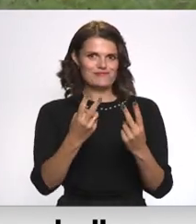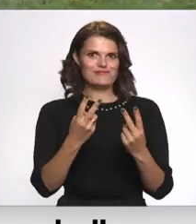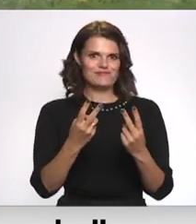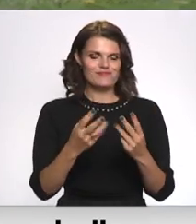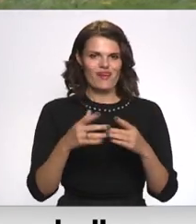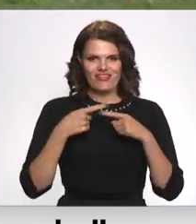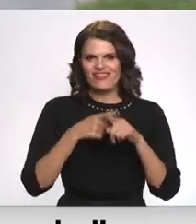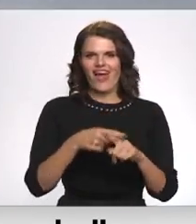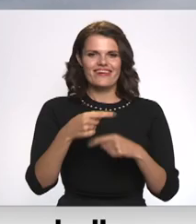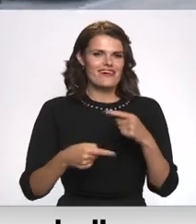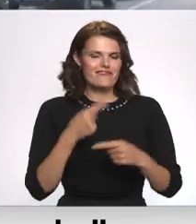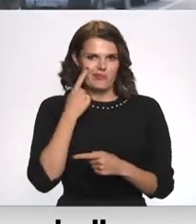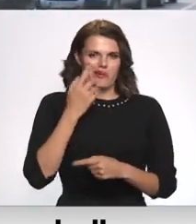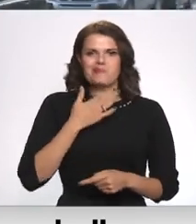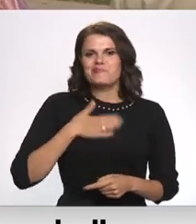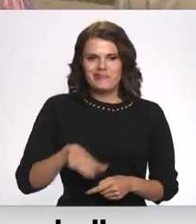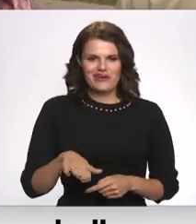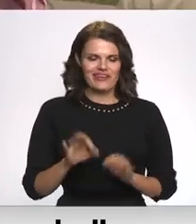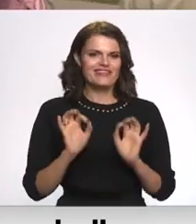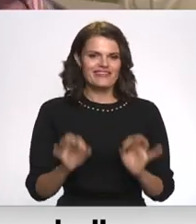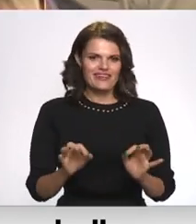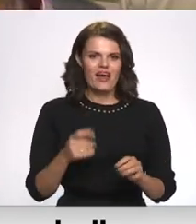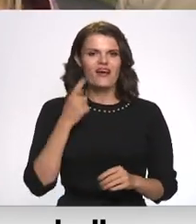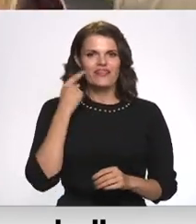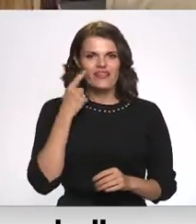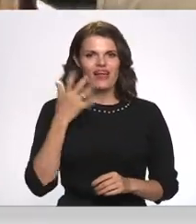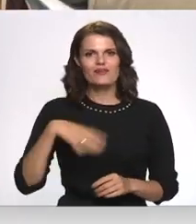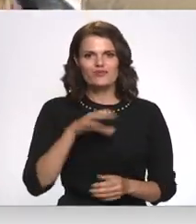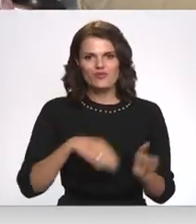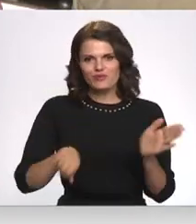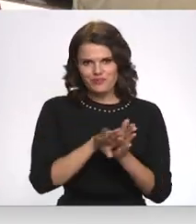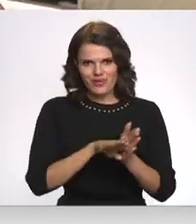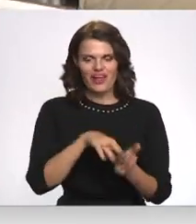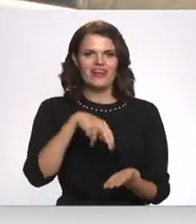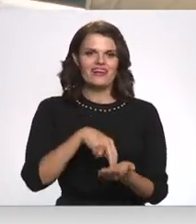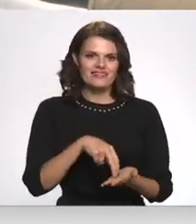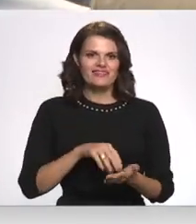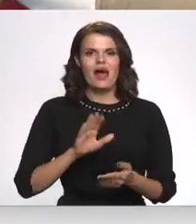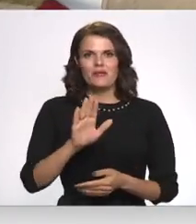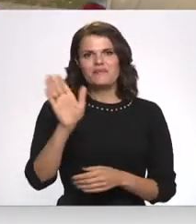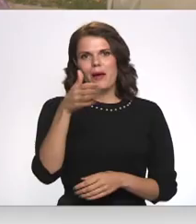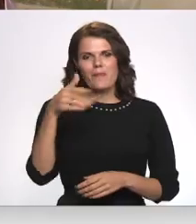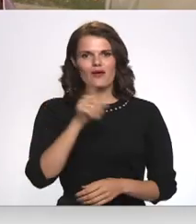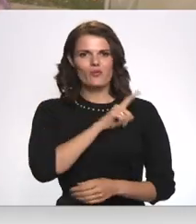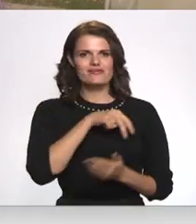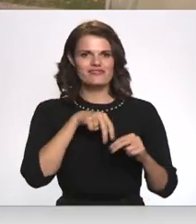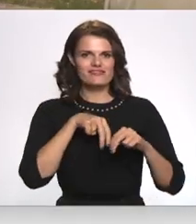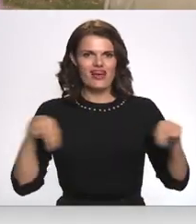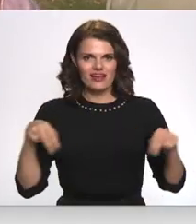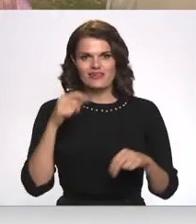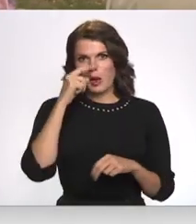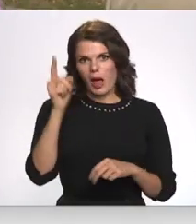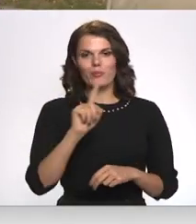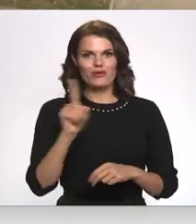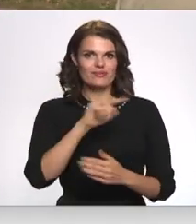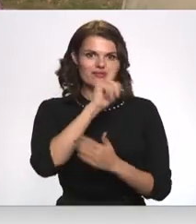iespaidīja. Tehnika vienmēr piesaist, jā. Jā, teic, mums piedalās stāvēja pie karogiem sardzē. Ir lepnums.